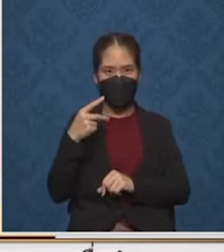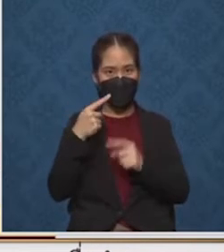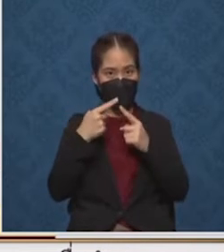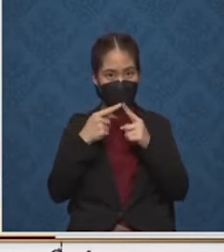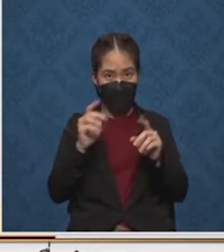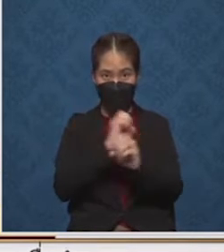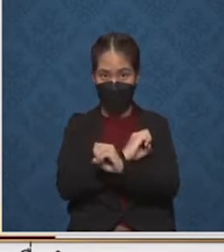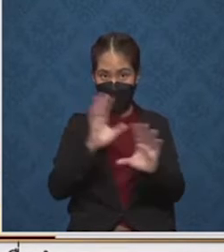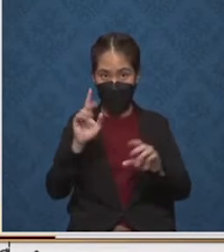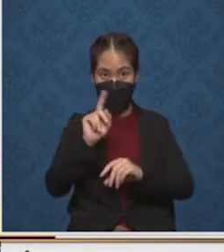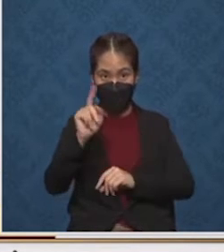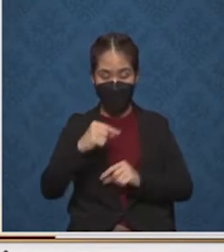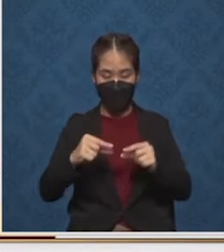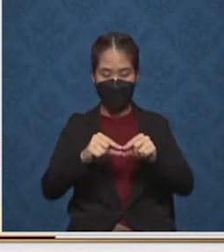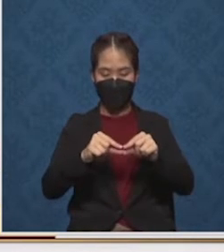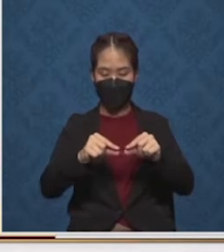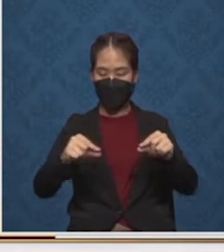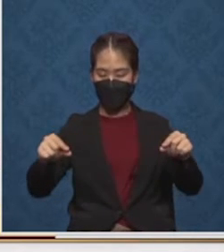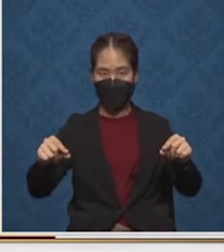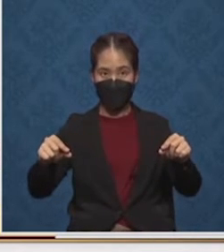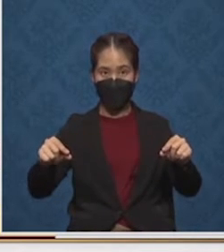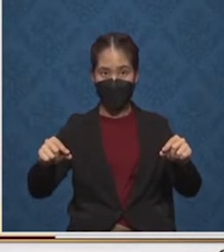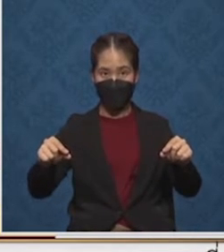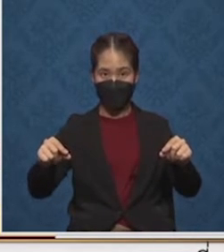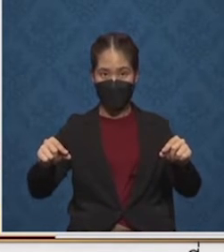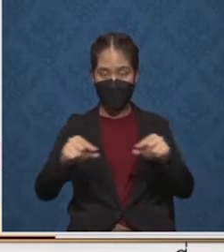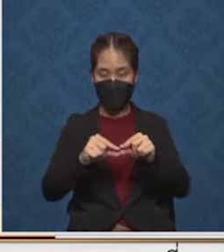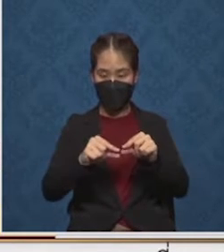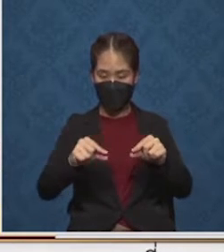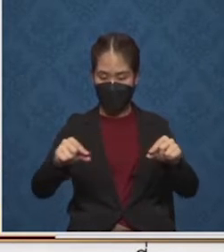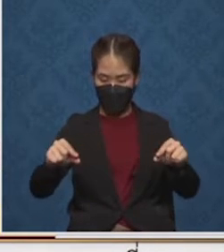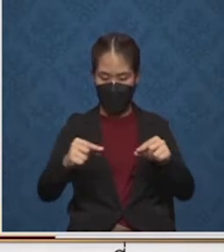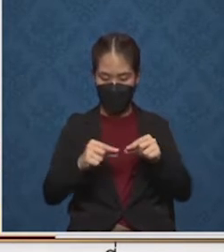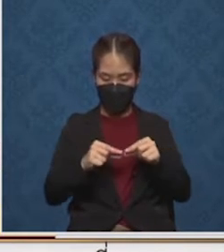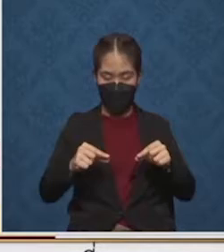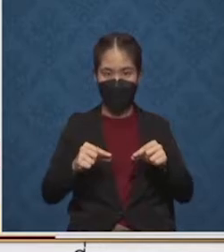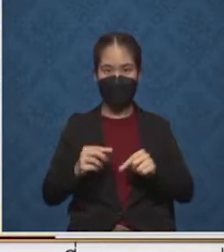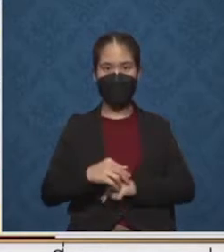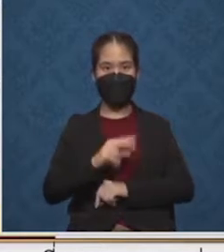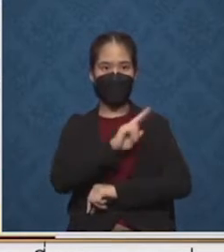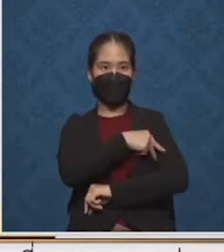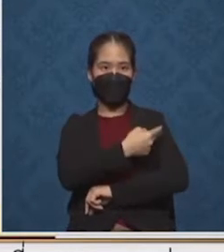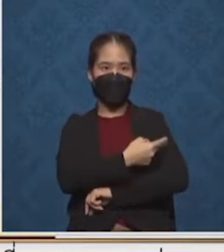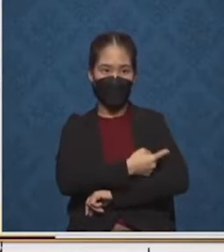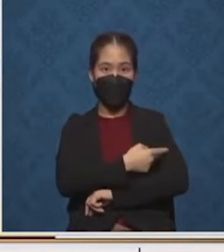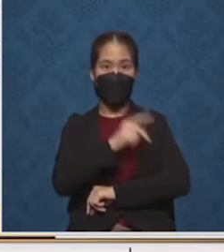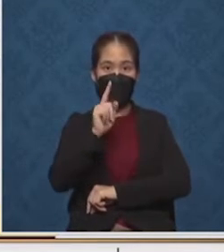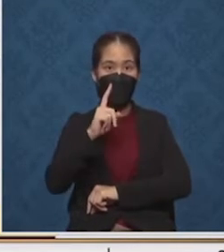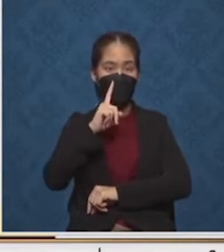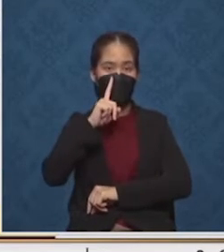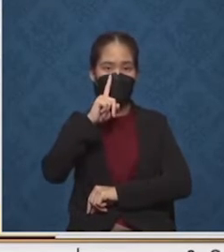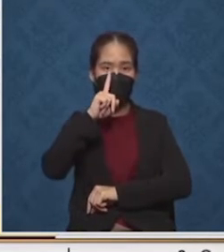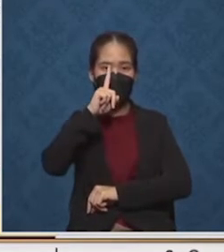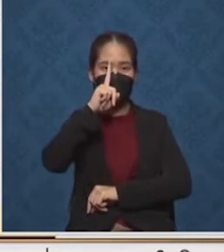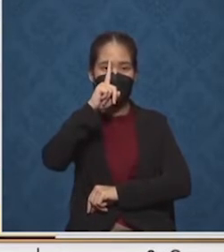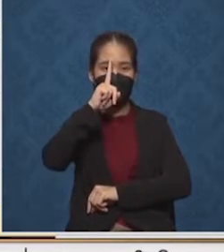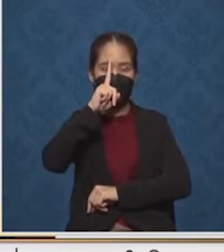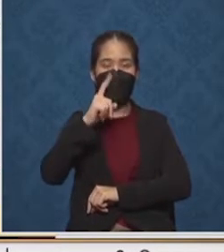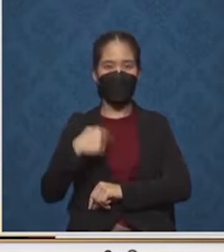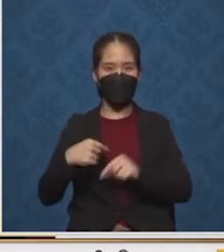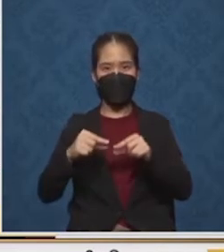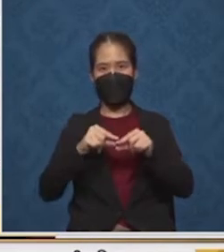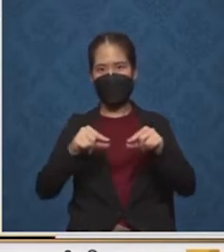ชัดเจนทุกความยาวของก้านธรรมทานฮะไอ้ใช่หมอตรวจหรือโปรไปด้วยตัวนี้ไม่ต้องแย้งก็ไม่ลึกกล้ามันจะยาว